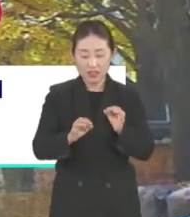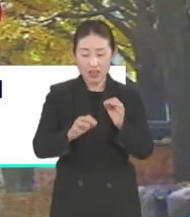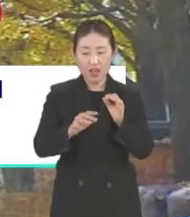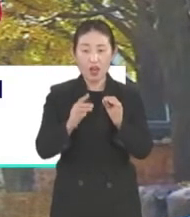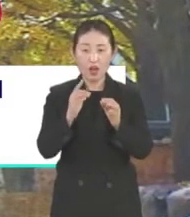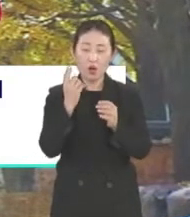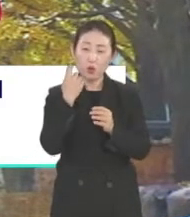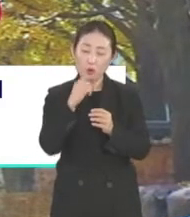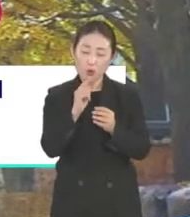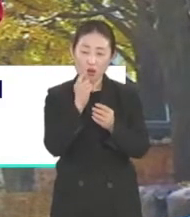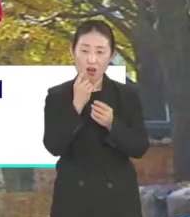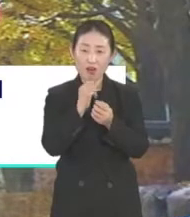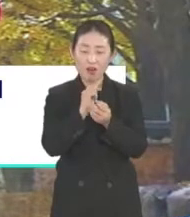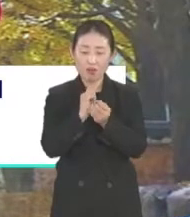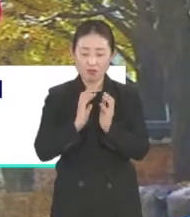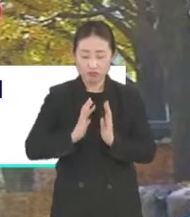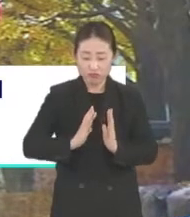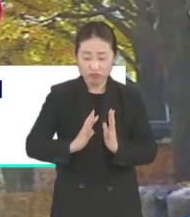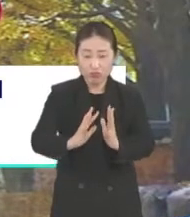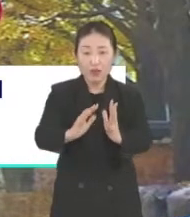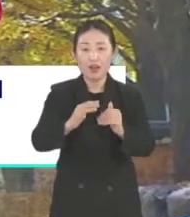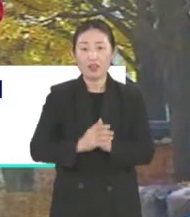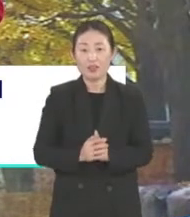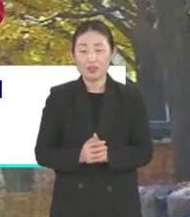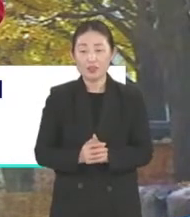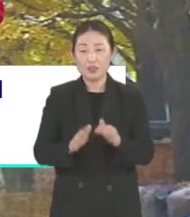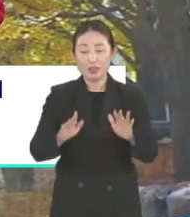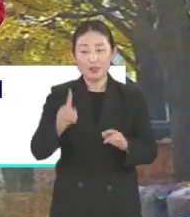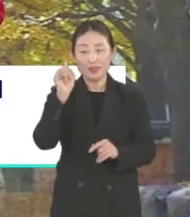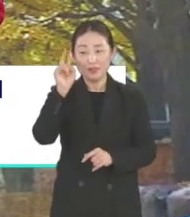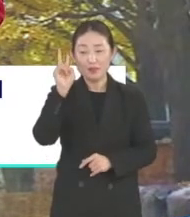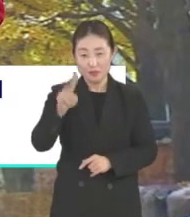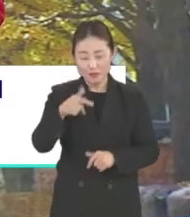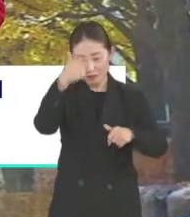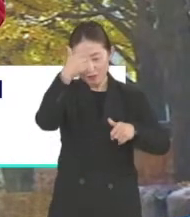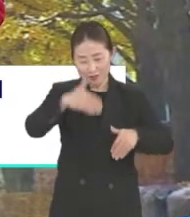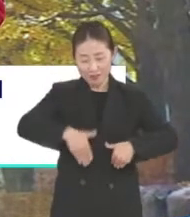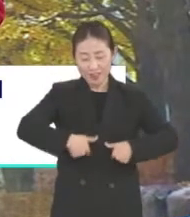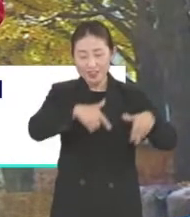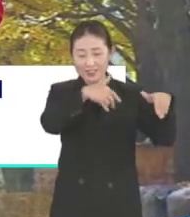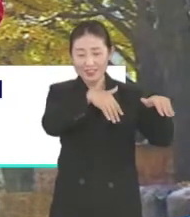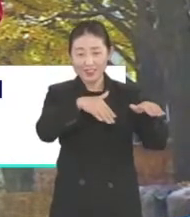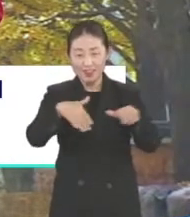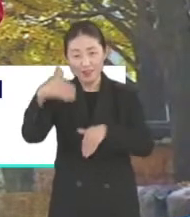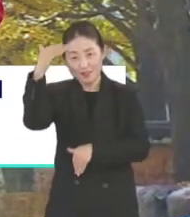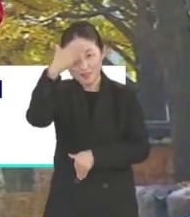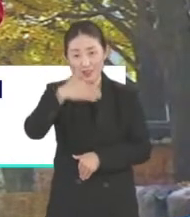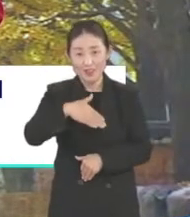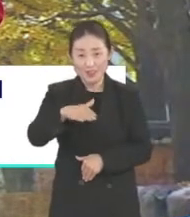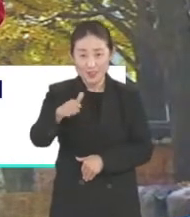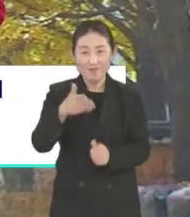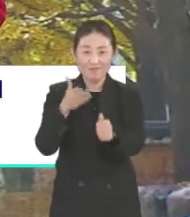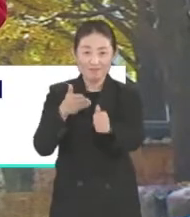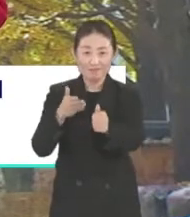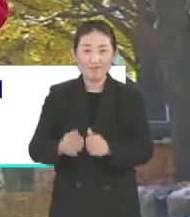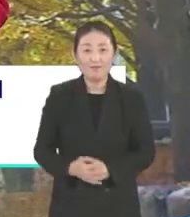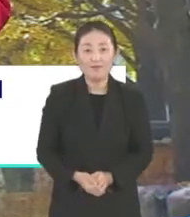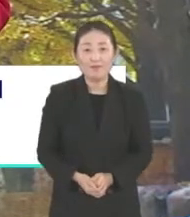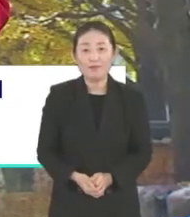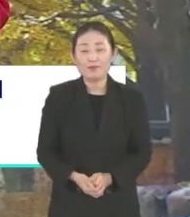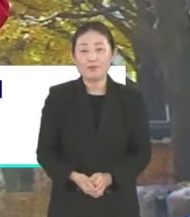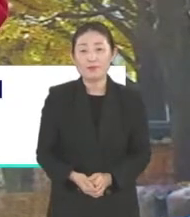황금색 은행나무로 뒤덮였는데요 이번 주말 충남 서쪽으로 주말 나들이 떠나 보시는 건 어떨까요 강진원